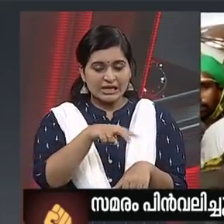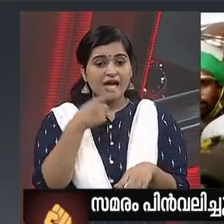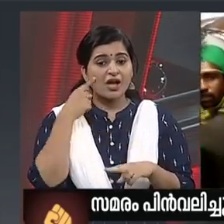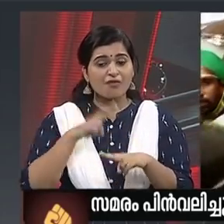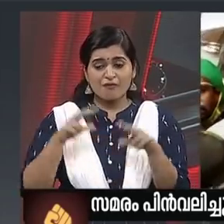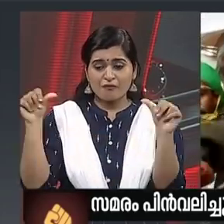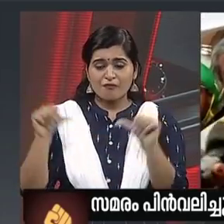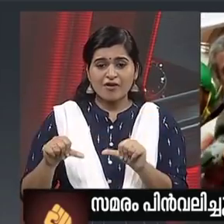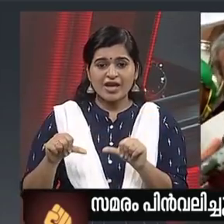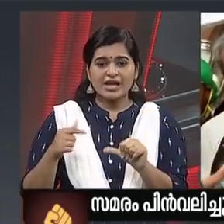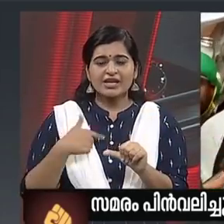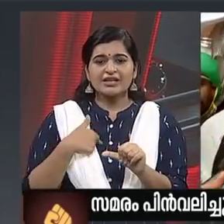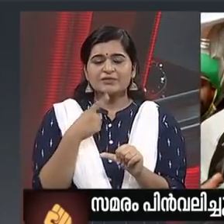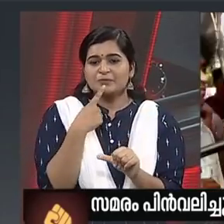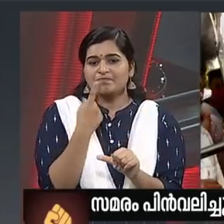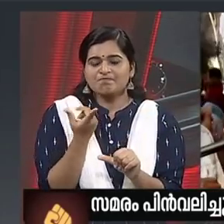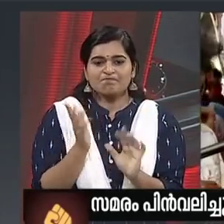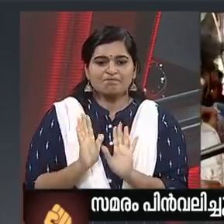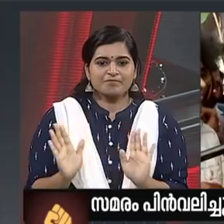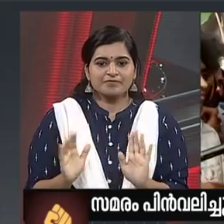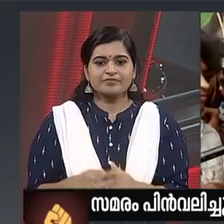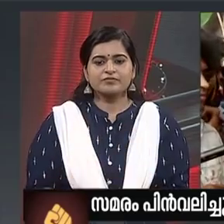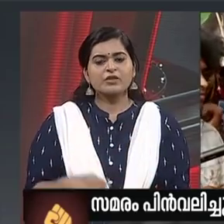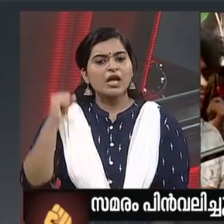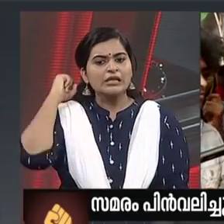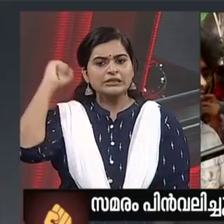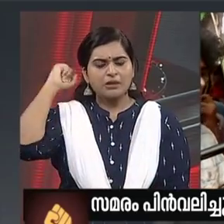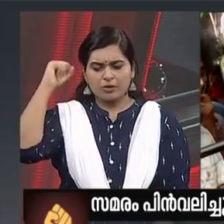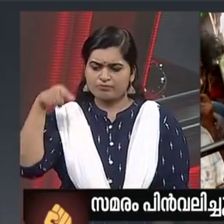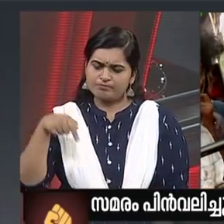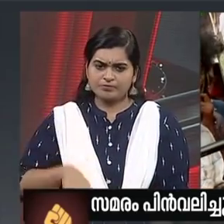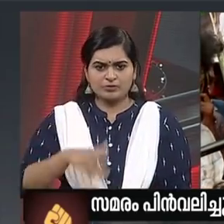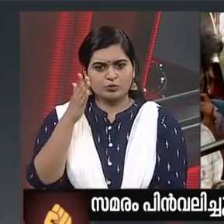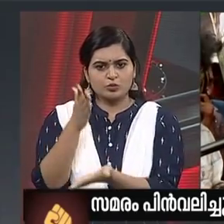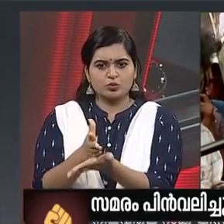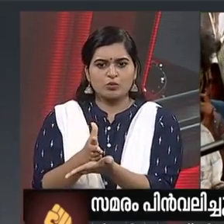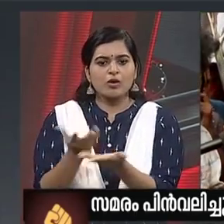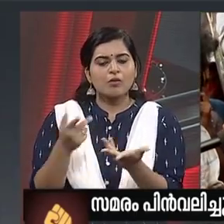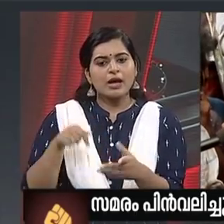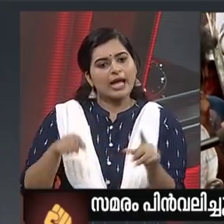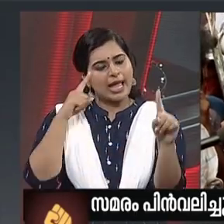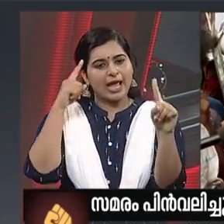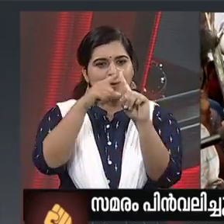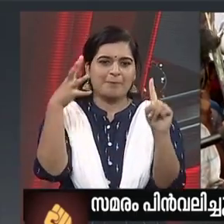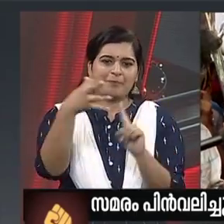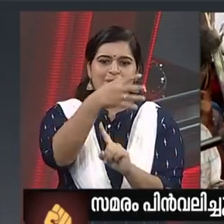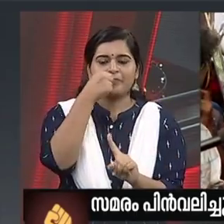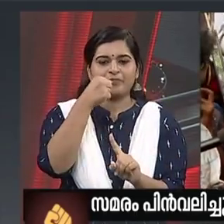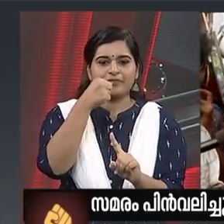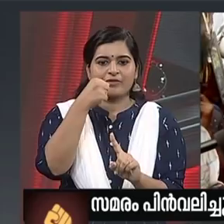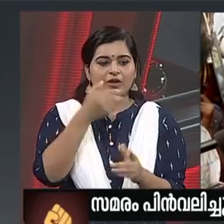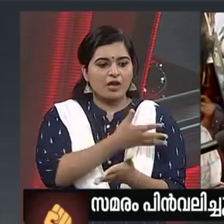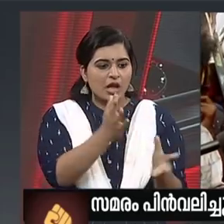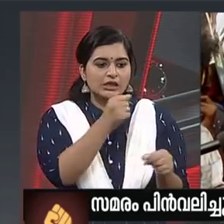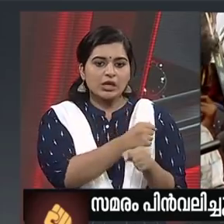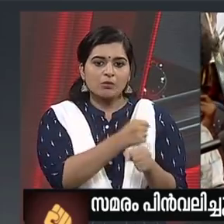പരാജയപ്പെട്ടുള്ളൊരു അവസ്ഥ എന്താണെന്ന് നമുക്ക് പറയാൻ പോലും പറ്റില്ലായിരുന്നു. ഇല്ല, സമരം ഞങ്ങളിപ്പോൾ ഇന്ന് അവസാനിപ്പിക്കുകയാണ്. കാരണം ഞങ്ങളുടെ ലക്ഷ്യത്തിലേക്ക് ഞങ്ങൾ എത്തിക്കഴിഞ്ഞു. തീർച്ചയായിട്ടും